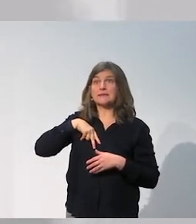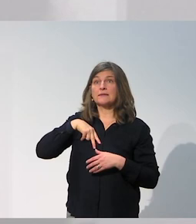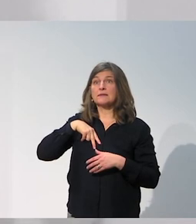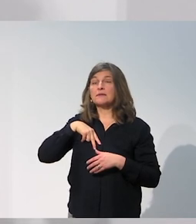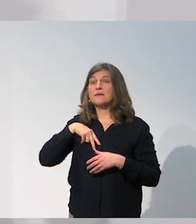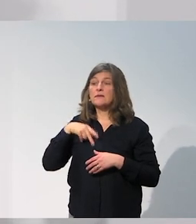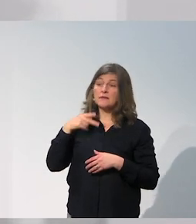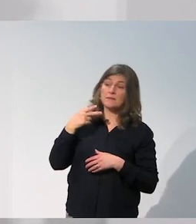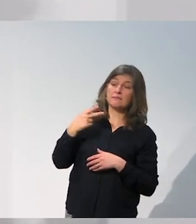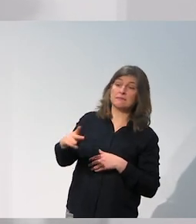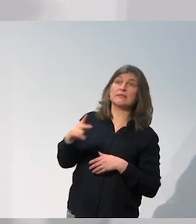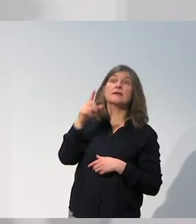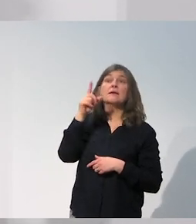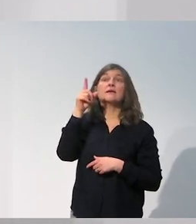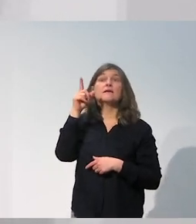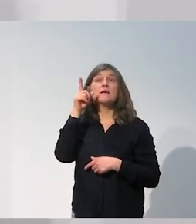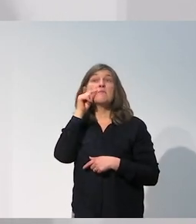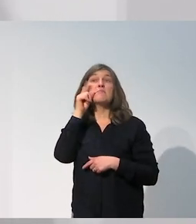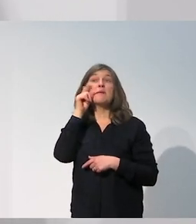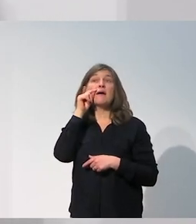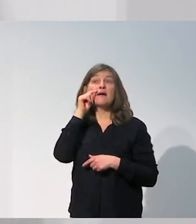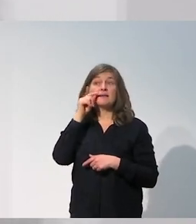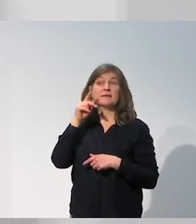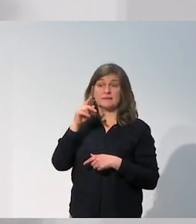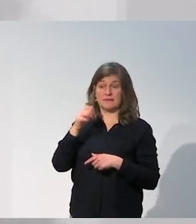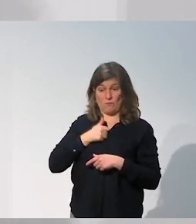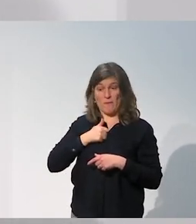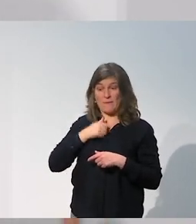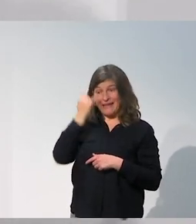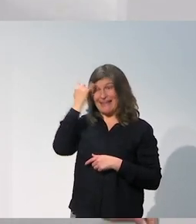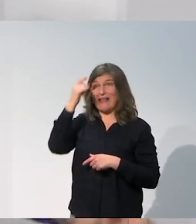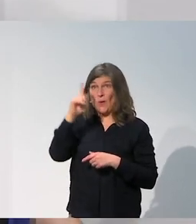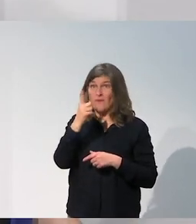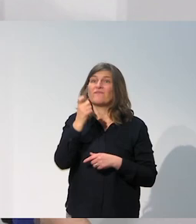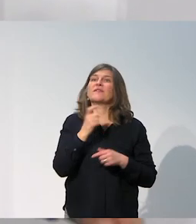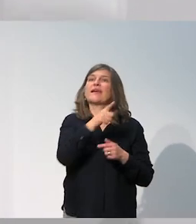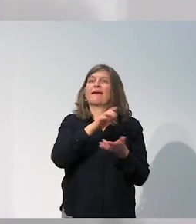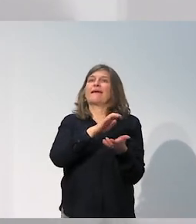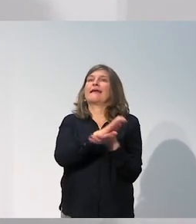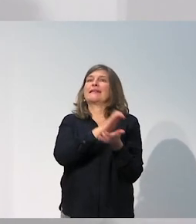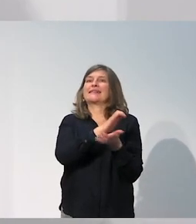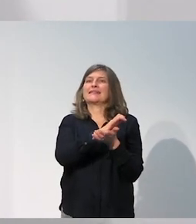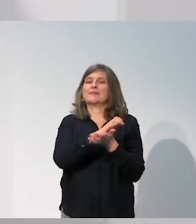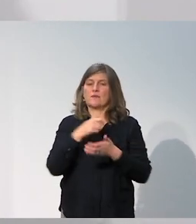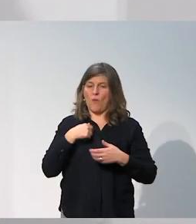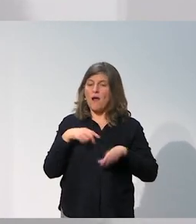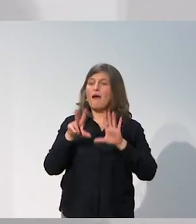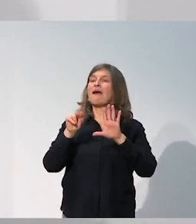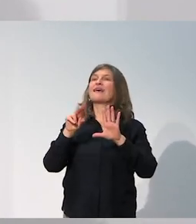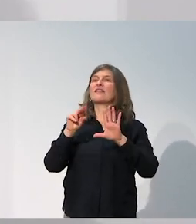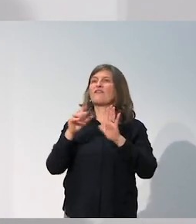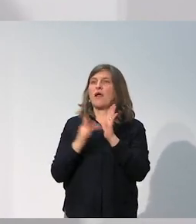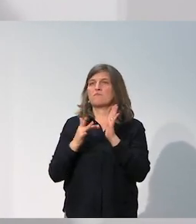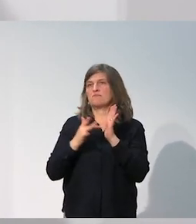flux de conscience du père. C'est mon éditrice qui, lorsque je lui ai remis la première partie, les 80 premières pages, samedi